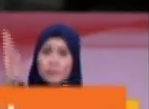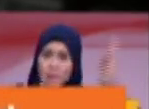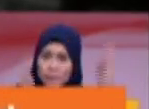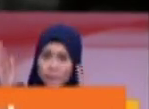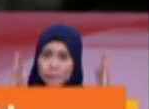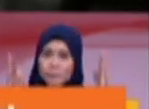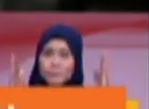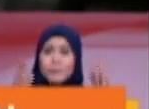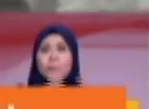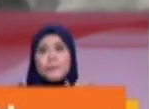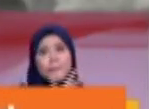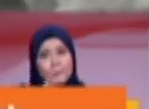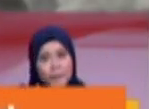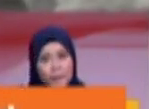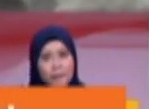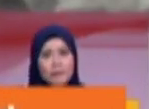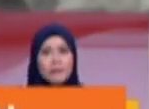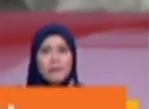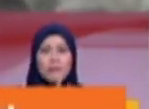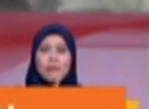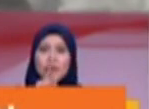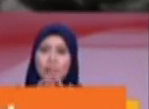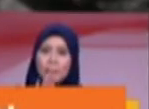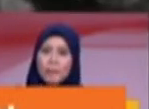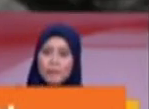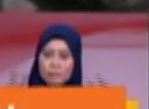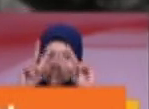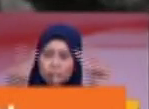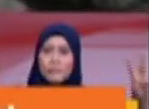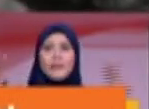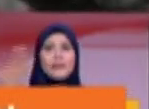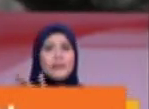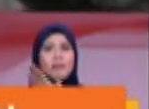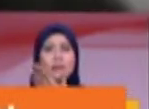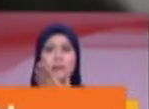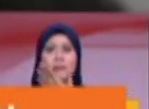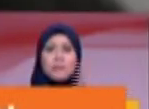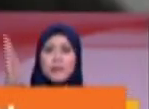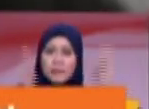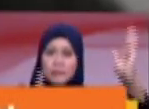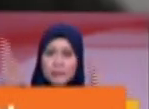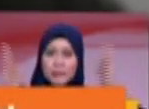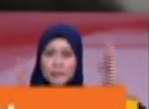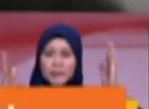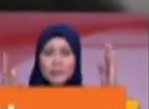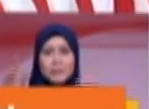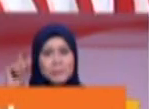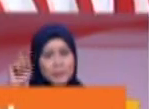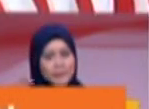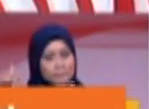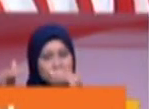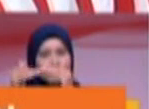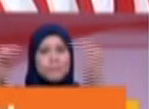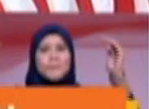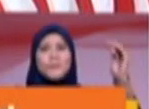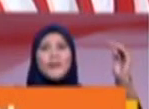mesti pelihara keamanan negara kita. Kita mesti tegakkan keadilan